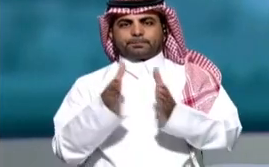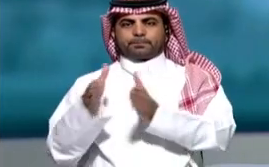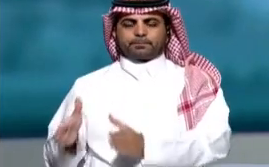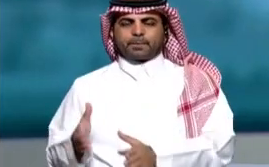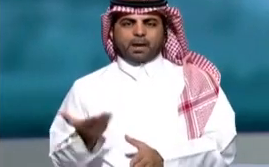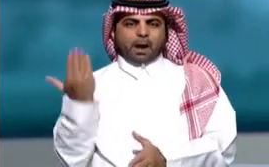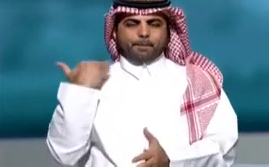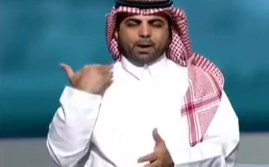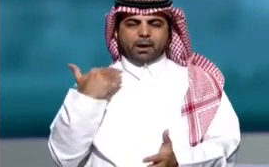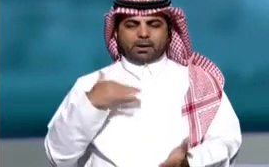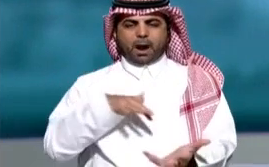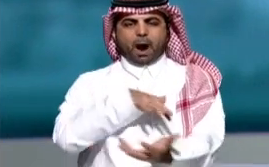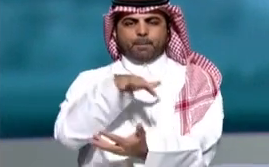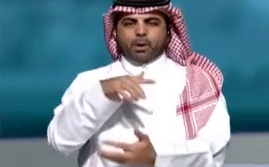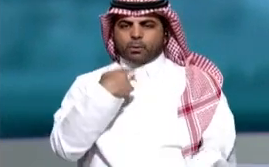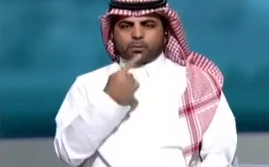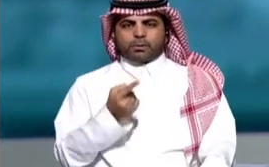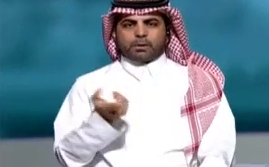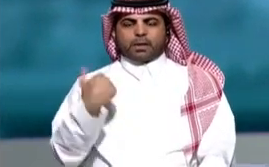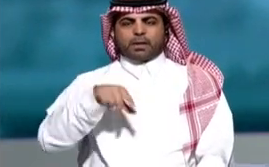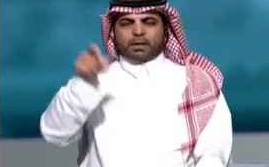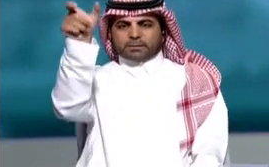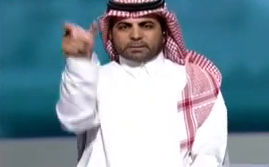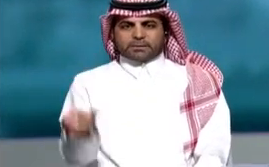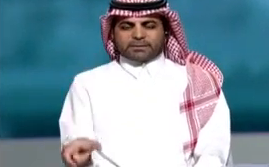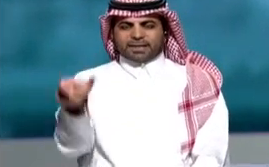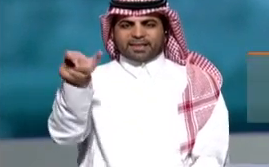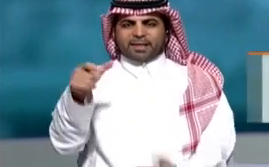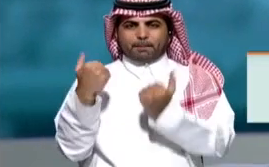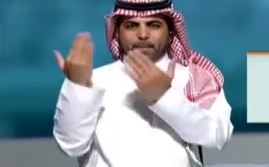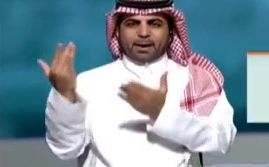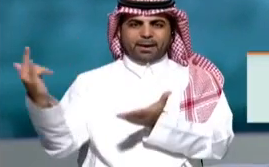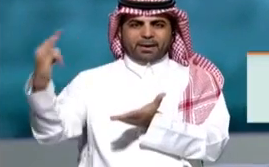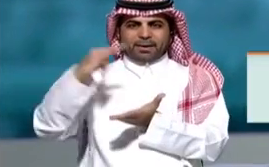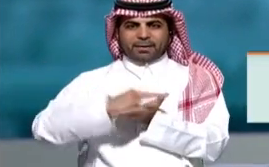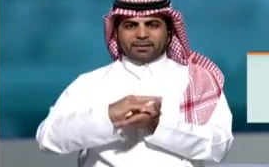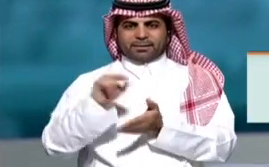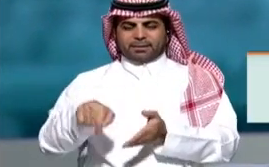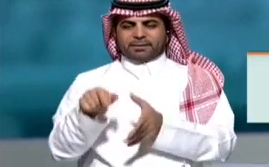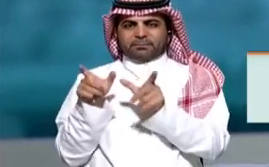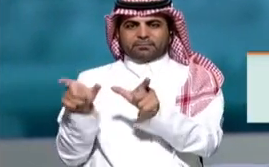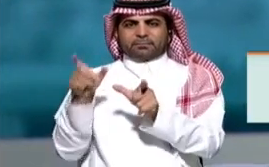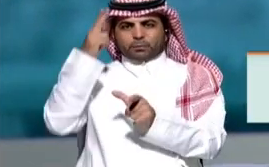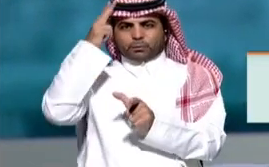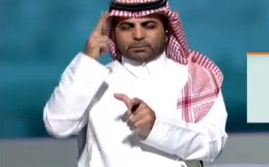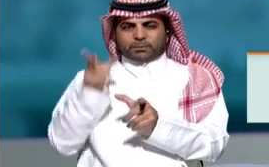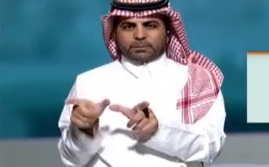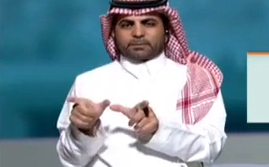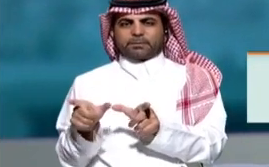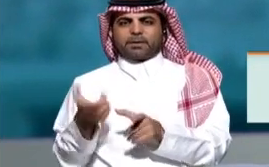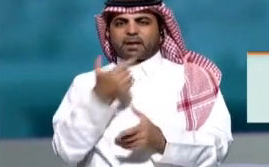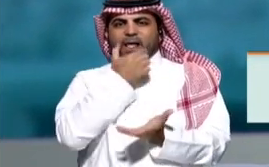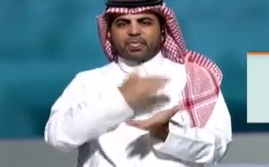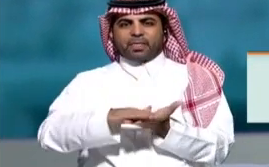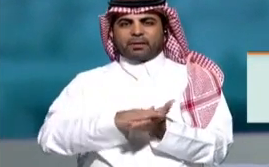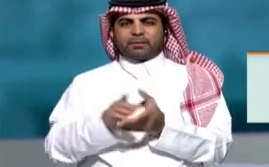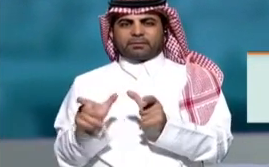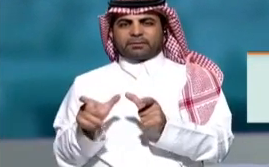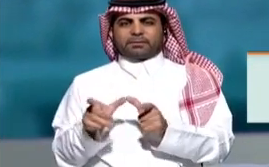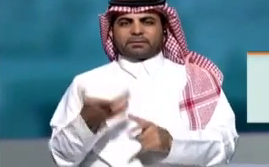وفي نشرة سابقة وصفت مبتعثة سعودية عادت إلى المملكة وهي الآن بالحجر الصحي في مدينة الرياض،